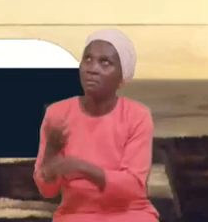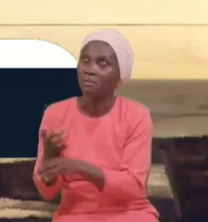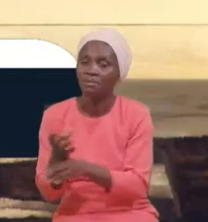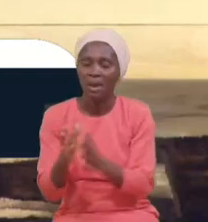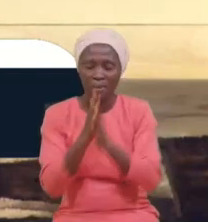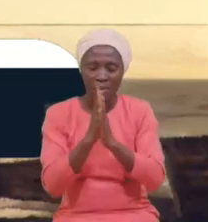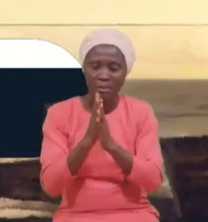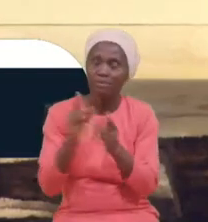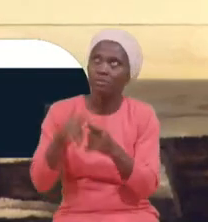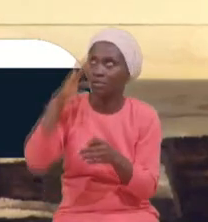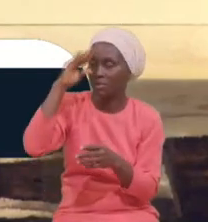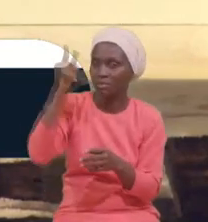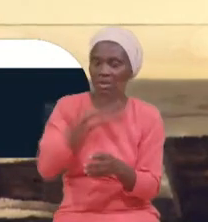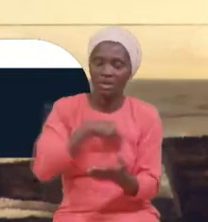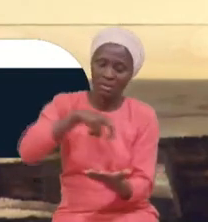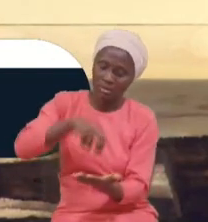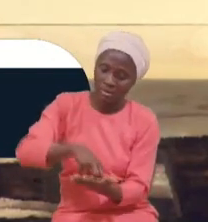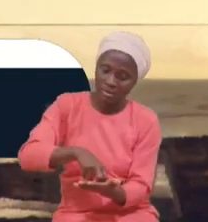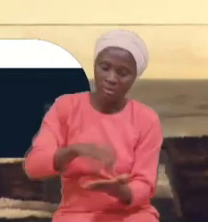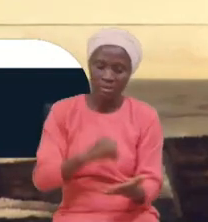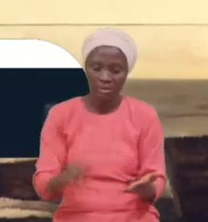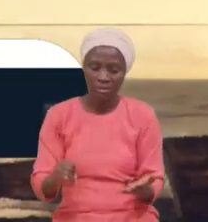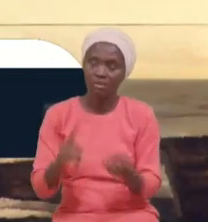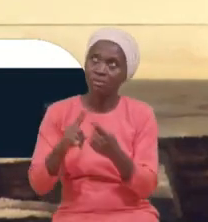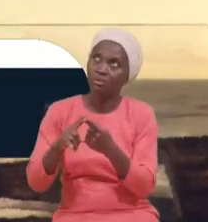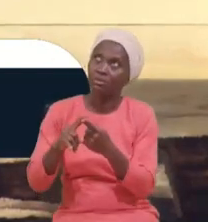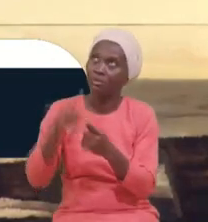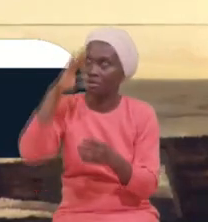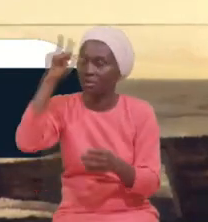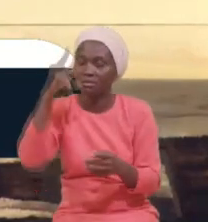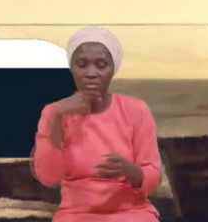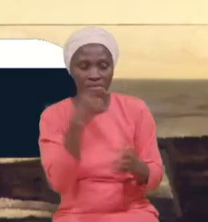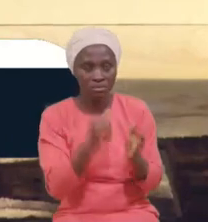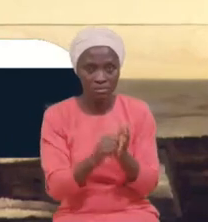genoux, il lui dit d'un ton suppliant,